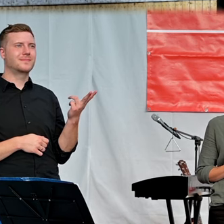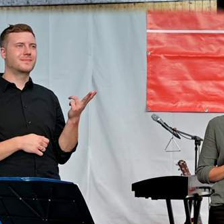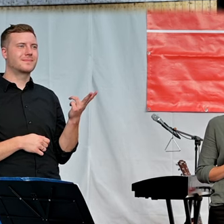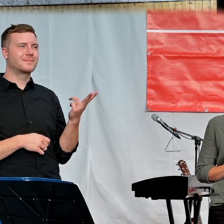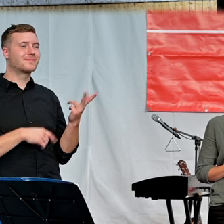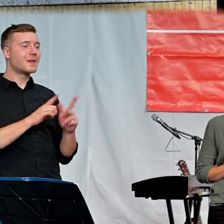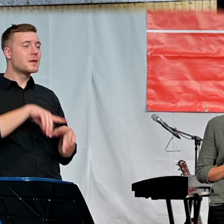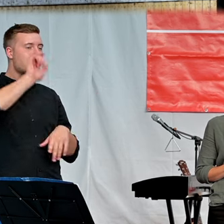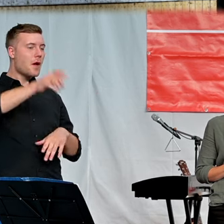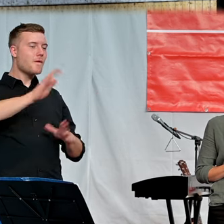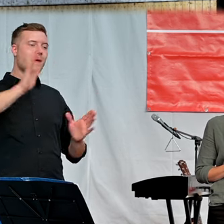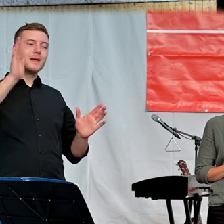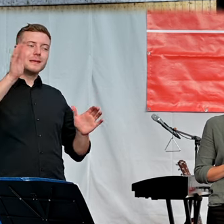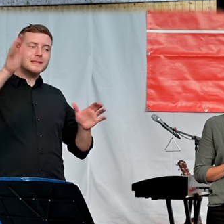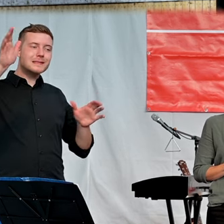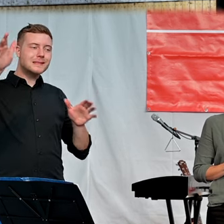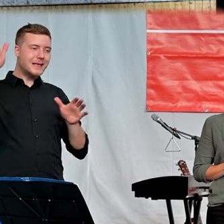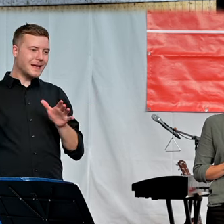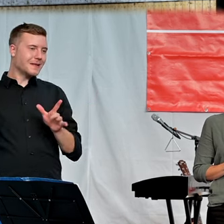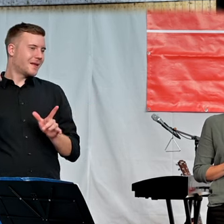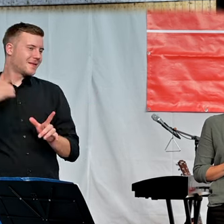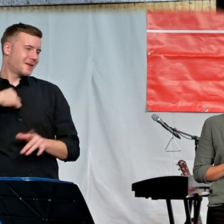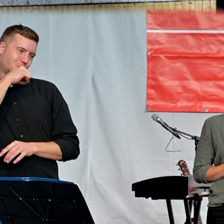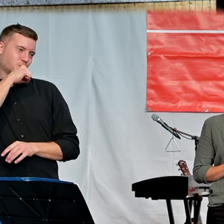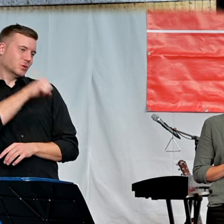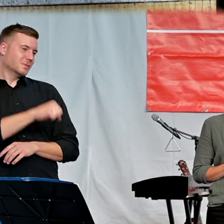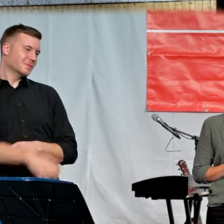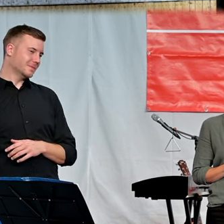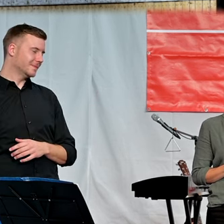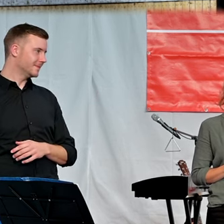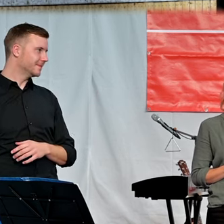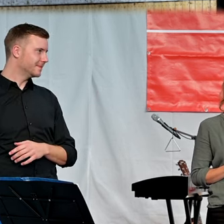geht. Vielen Dank.